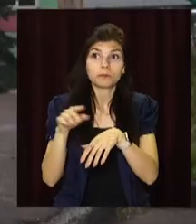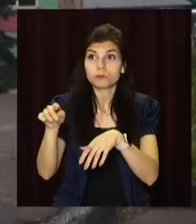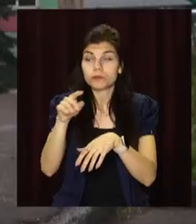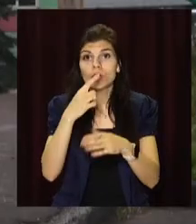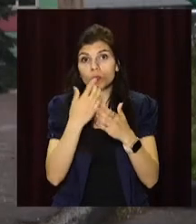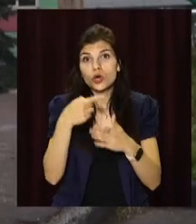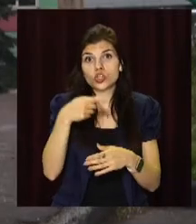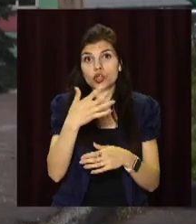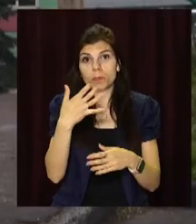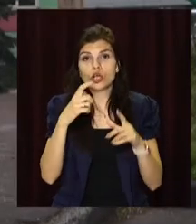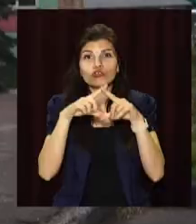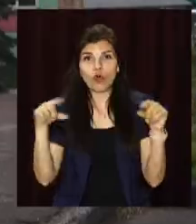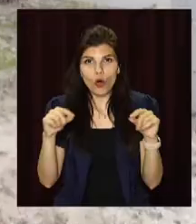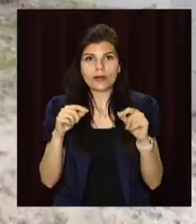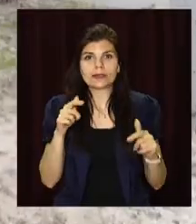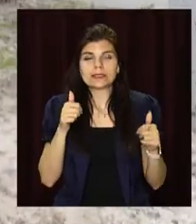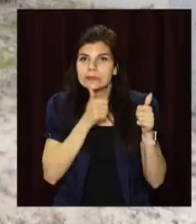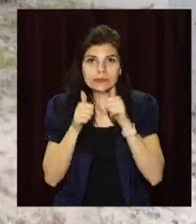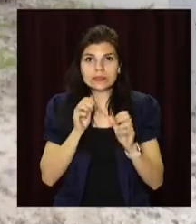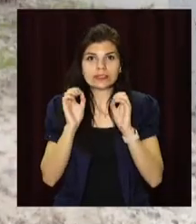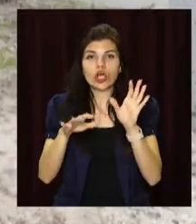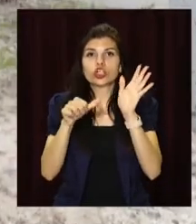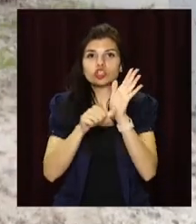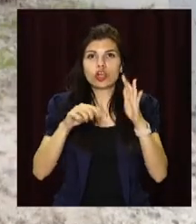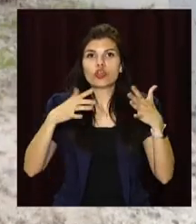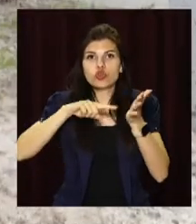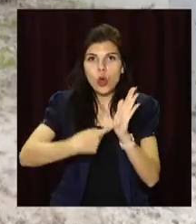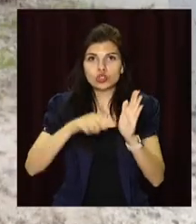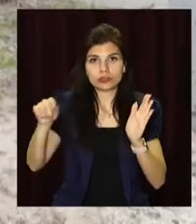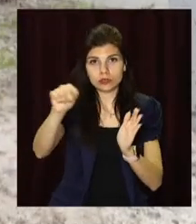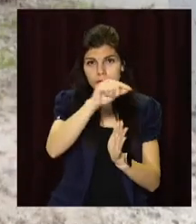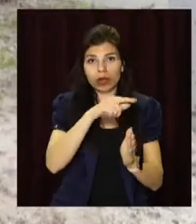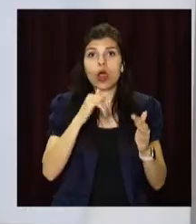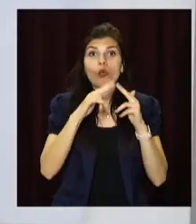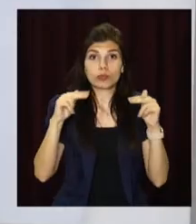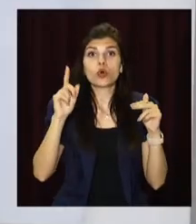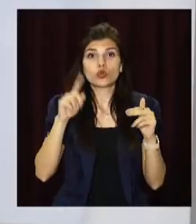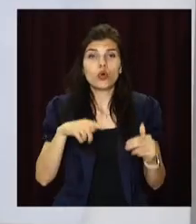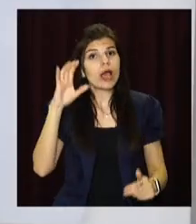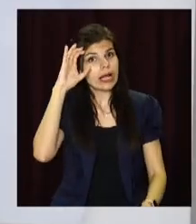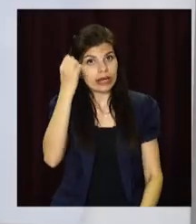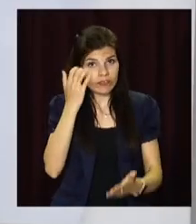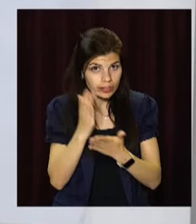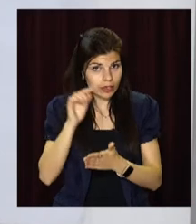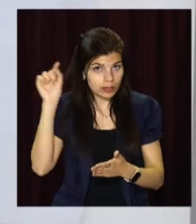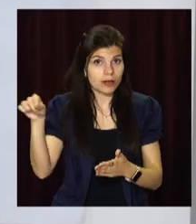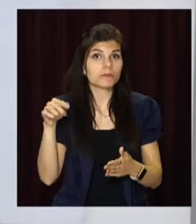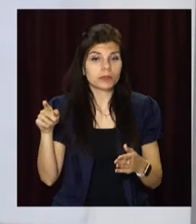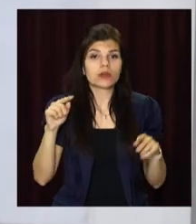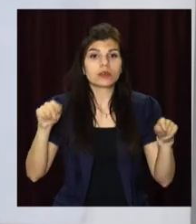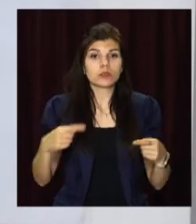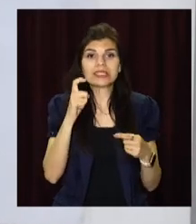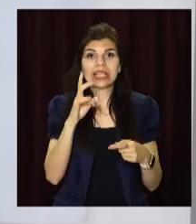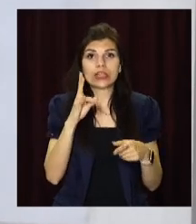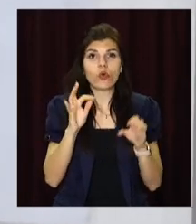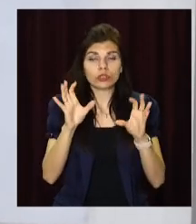майже 1500 школярів. Тести складали у 6 пунктах, 4 з них – у Дніпрі, 2 – у Кривому Розі. Процес організували